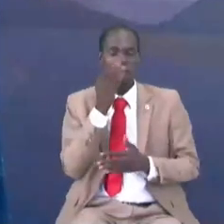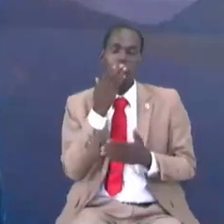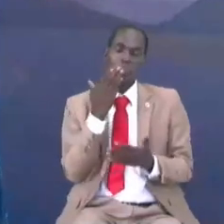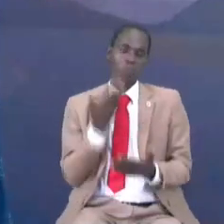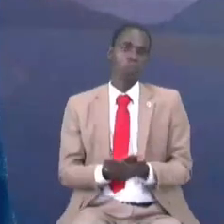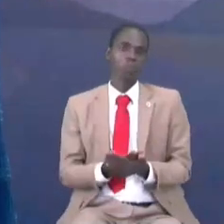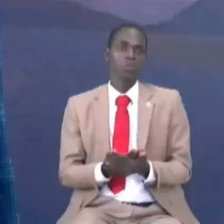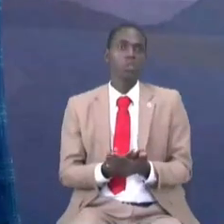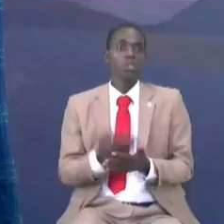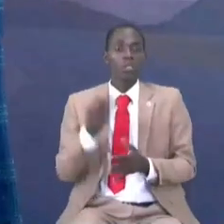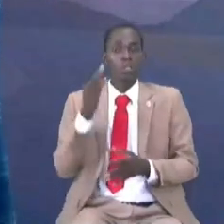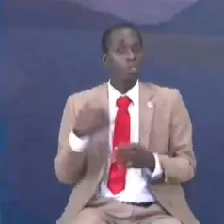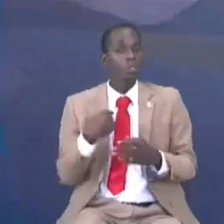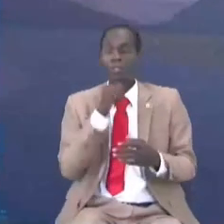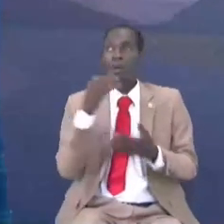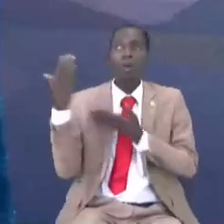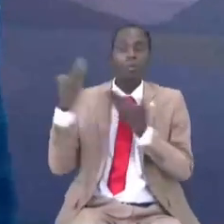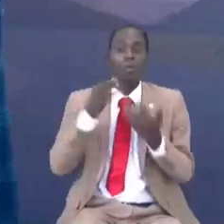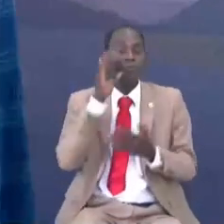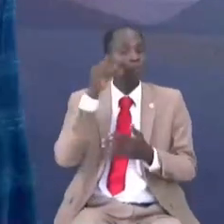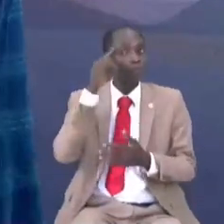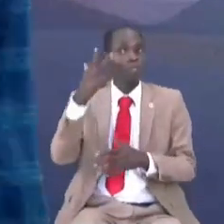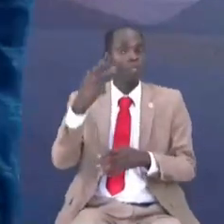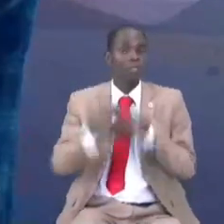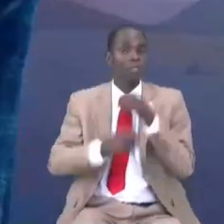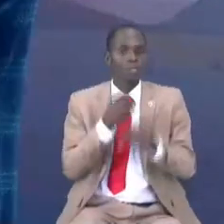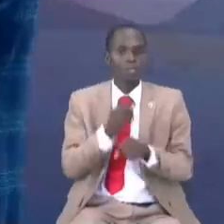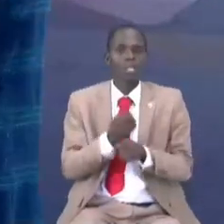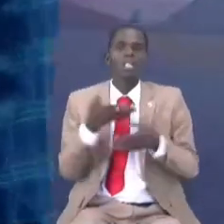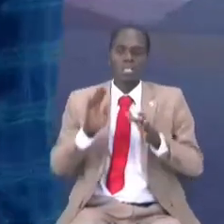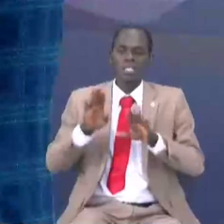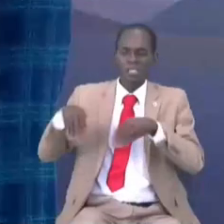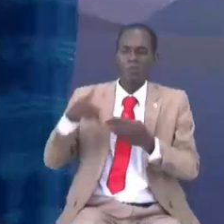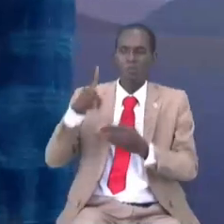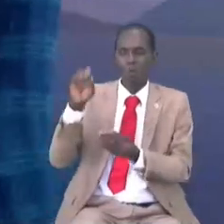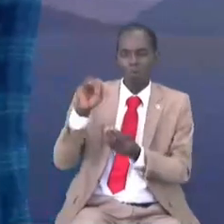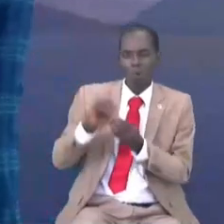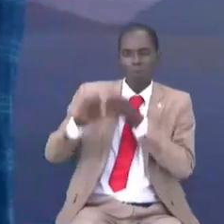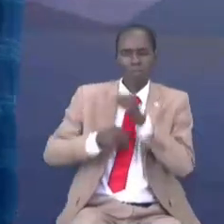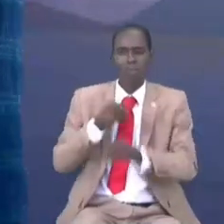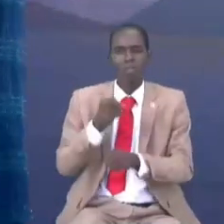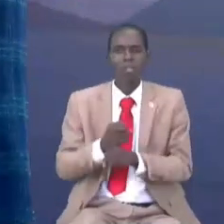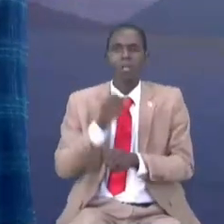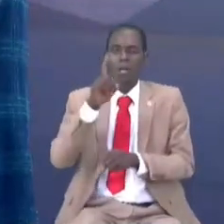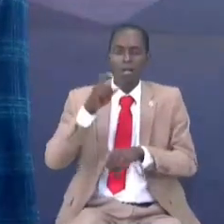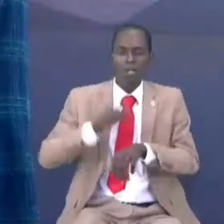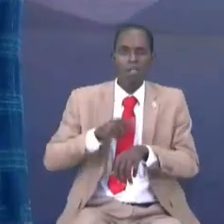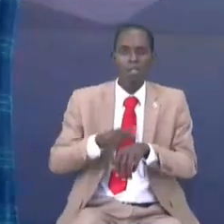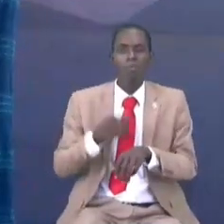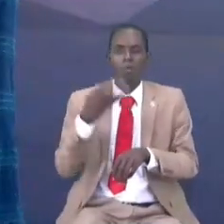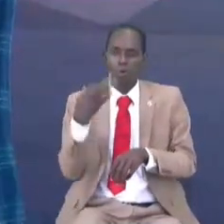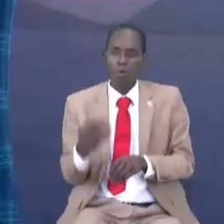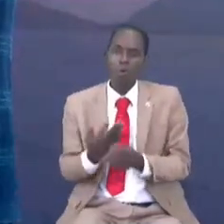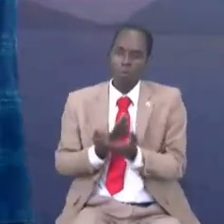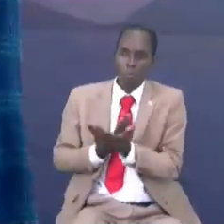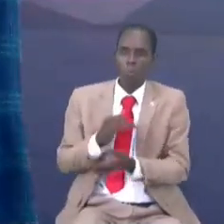3 ans. Donnez-leur encore une période d'un an, une période de moratoire, un moratoire, une période pour qu'il